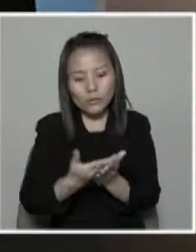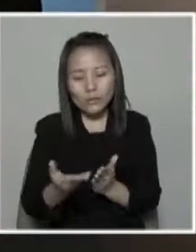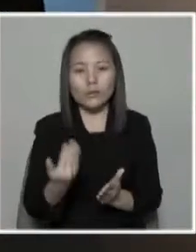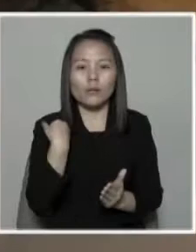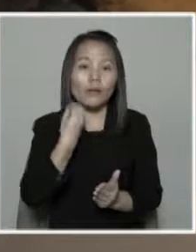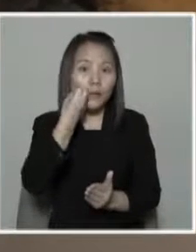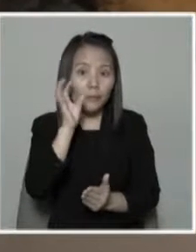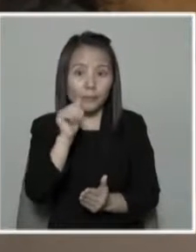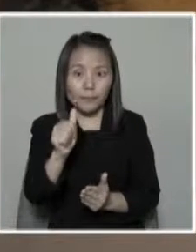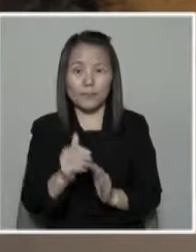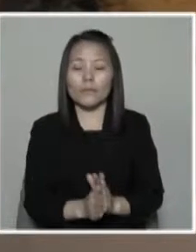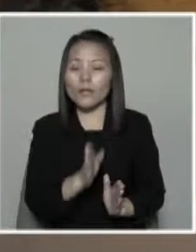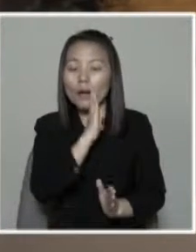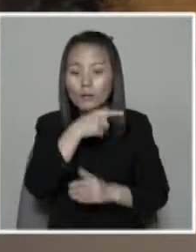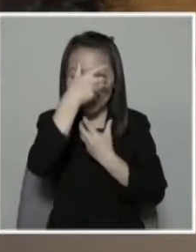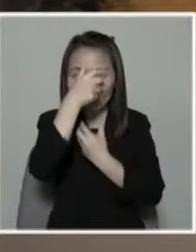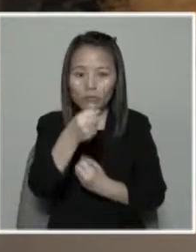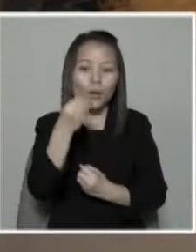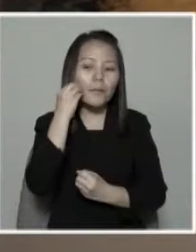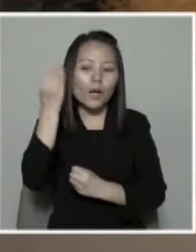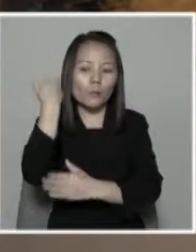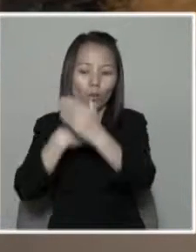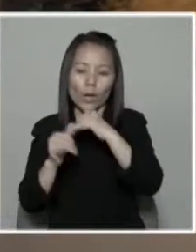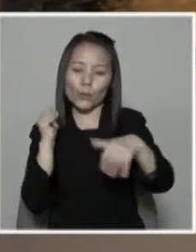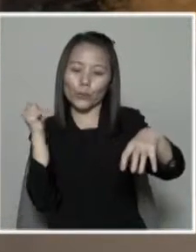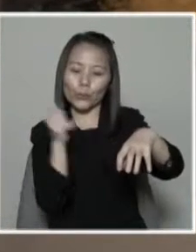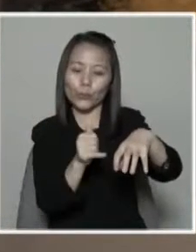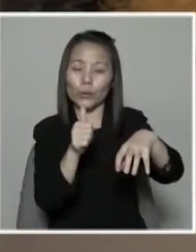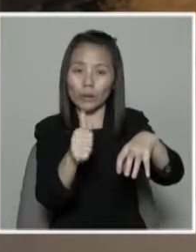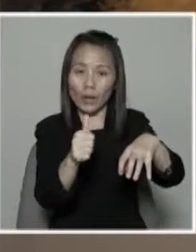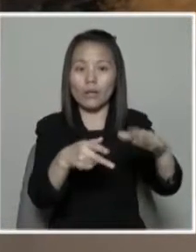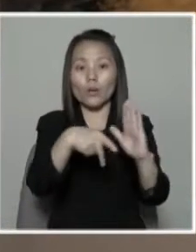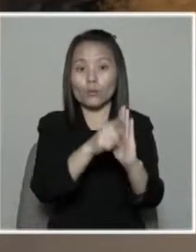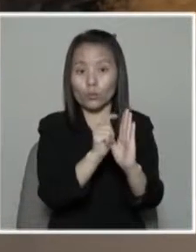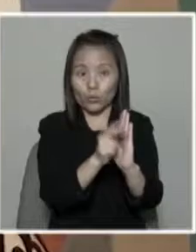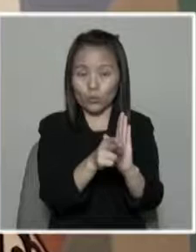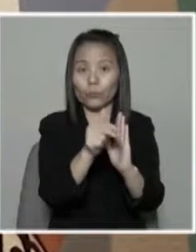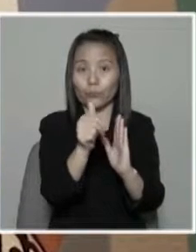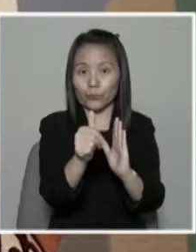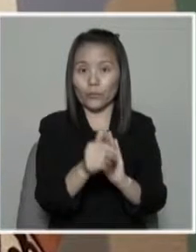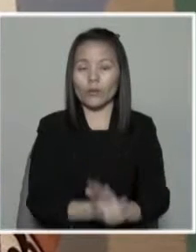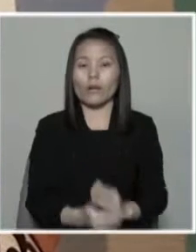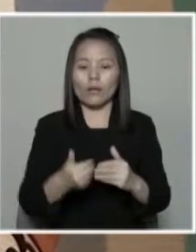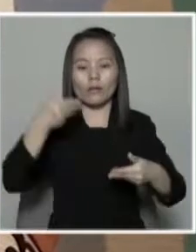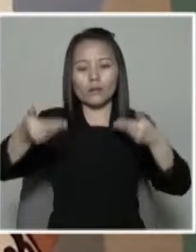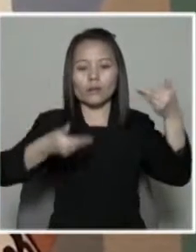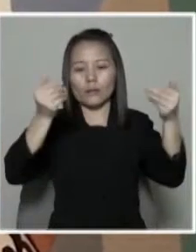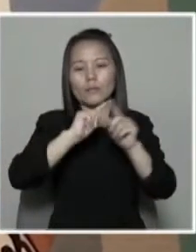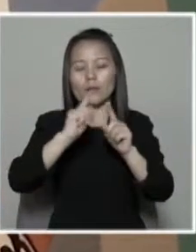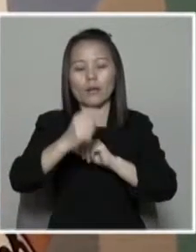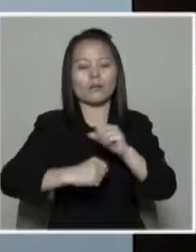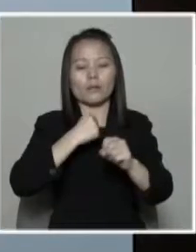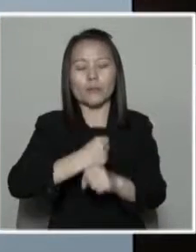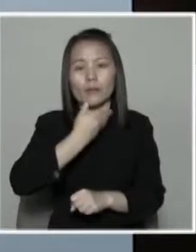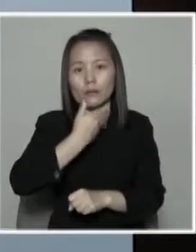ชมที่สนใจสามารถเดินทางไปชมพิพิธภัณฑ์การเกษตรเฉลิมพระเกียรติจังหวัดปทุมธานีและติดตามกิจกรรมตลอดทั้งปีท